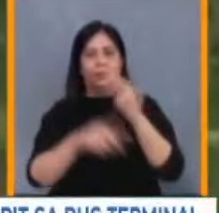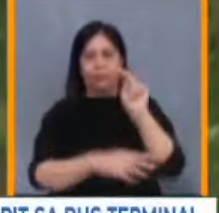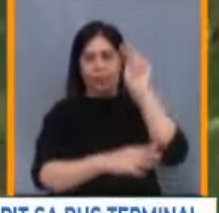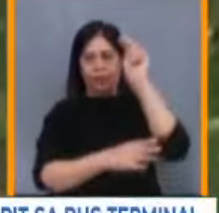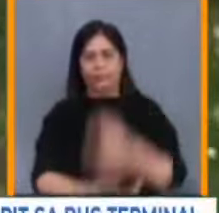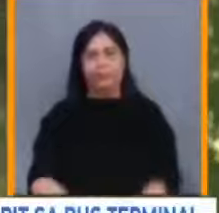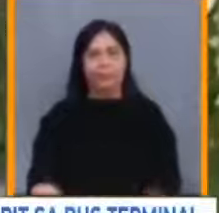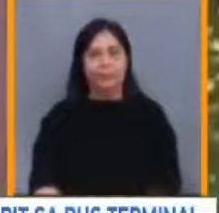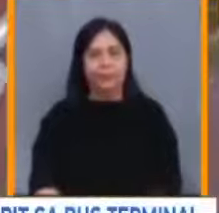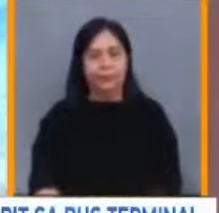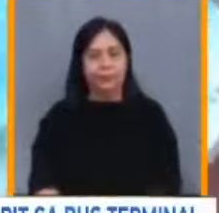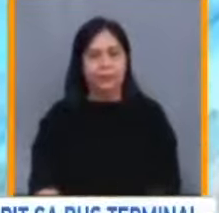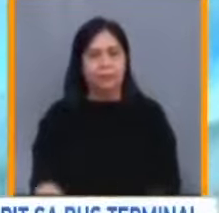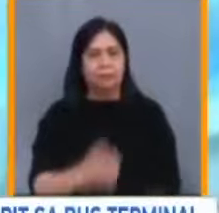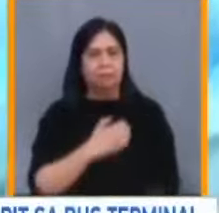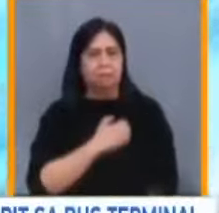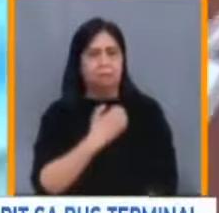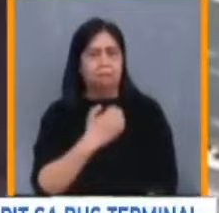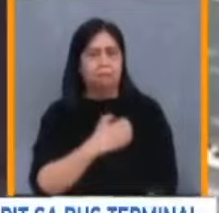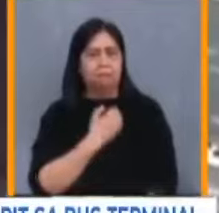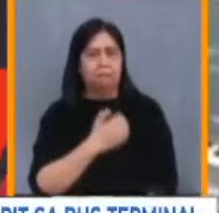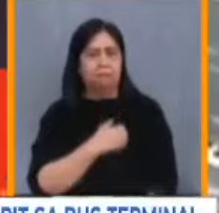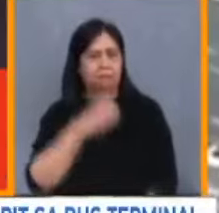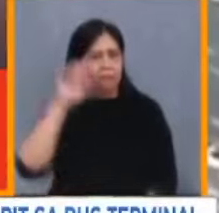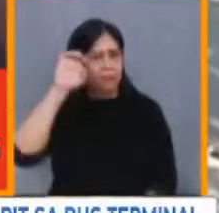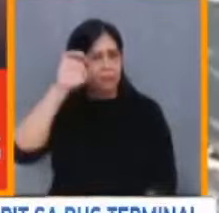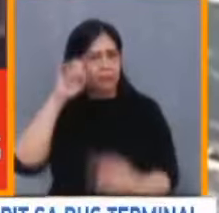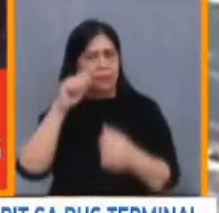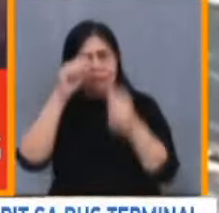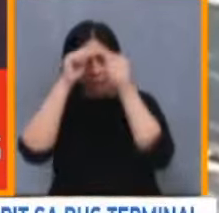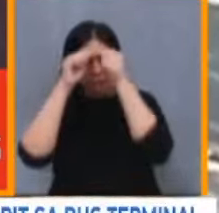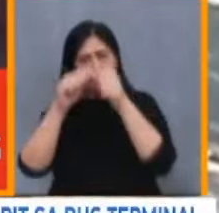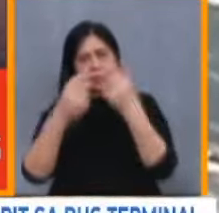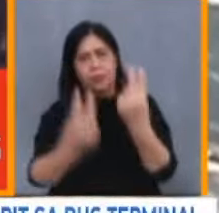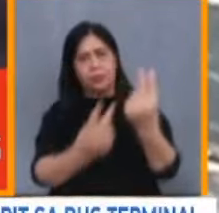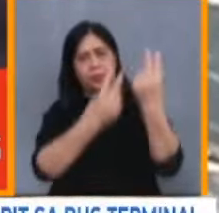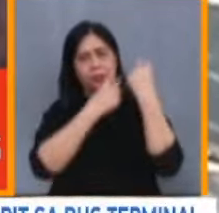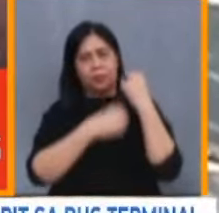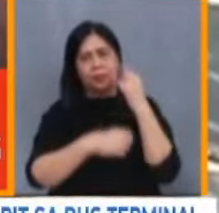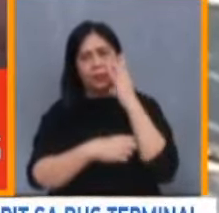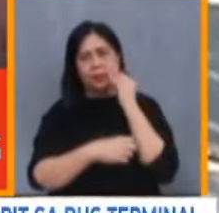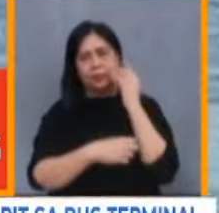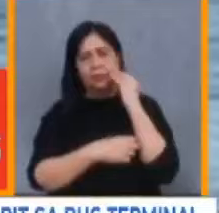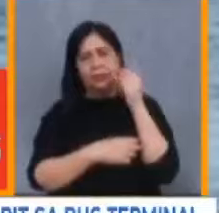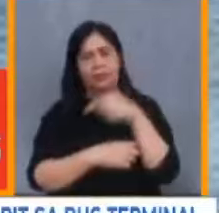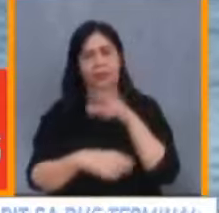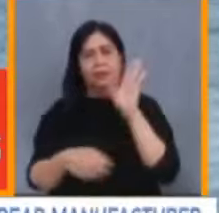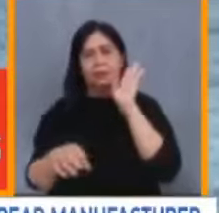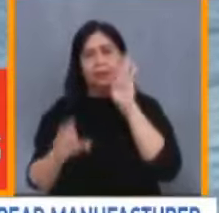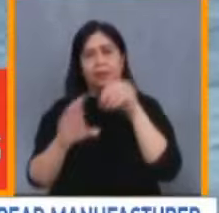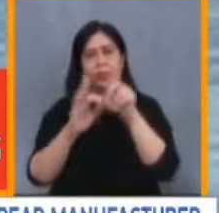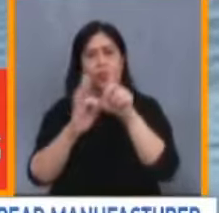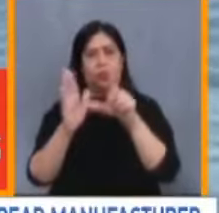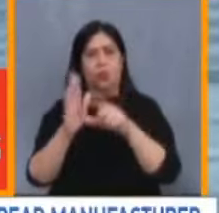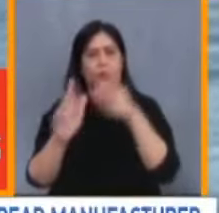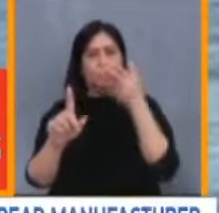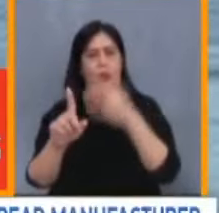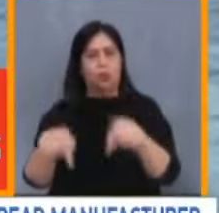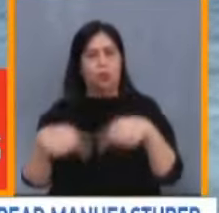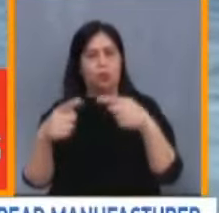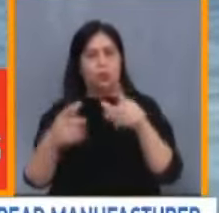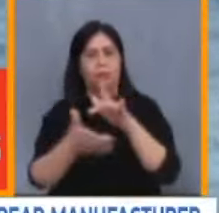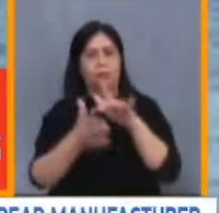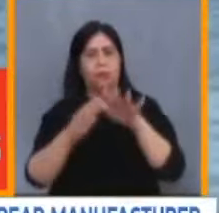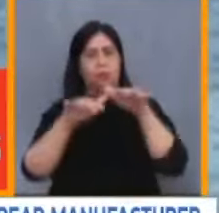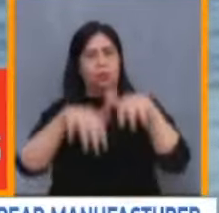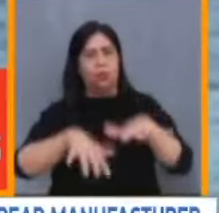Emosyonal si Mang Ernesto habang inaalala ang trahedyang sinapit ng bayaw ni si Ruben Unabia habang nasa gitna ng karagatan na bahagi